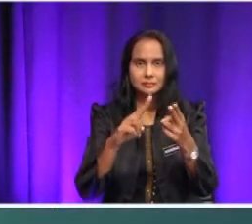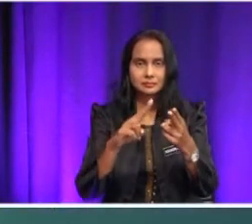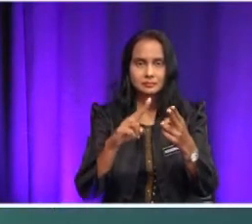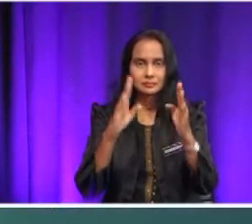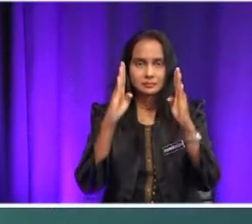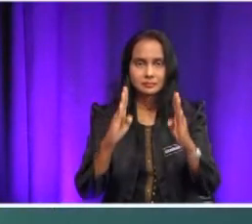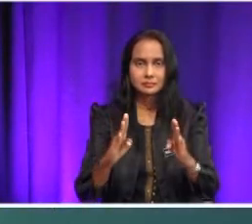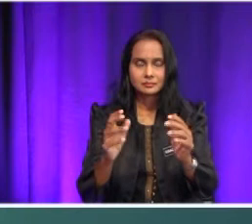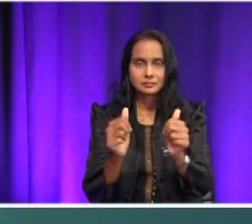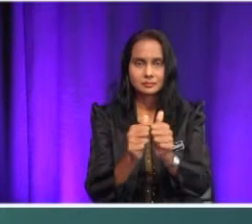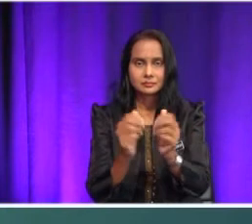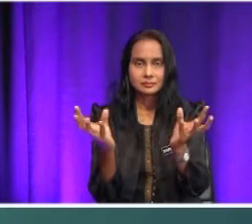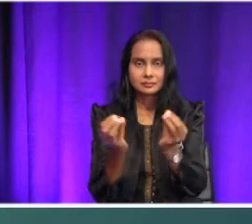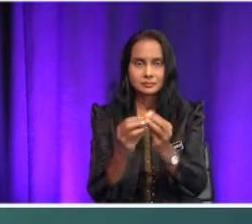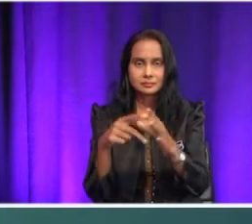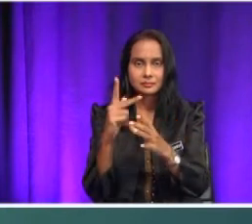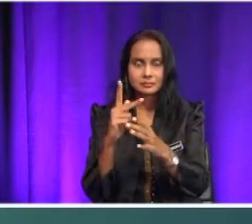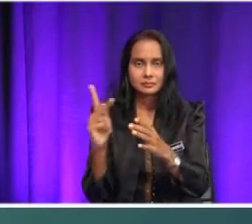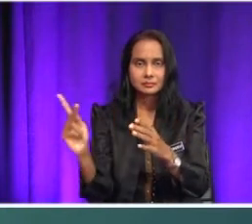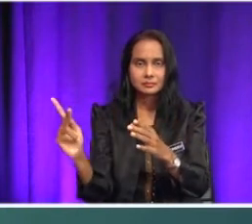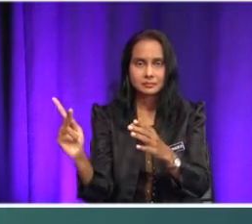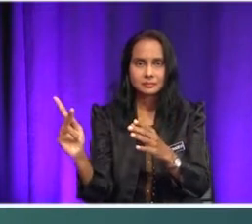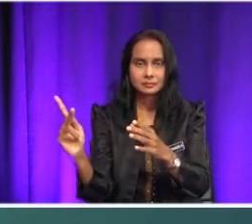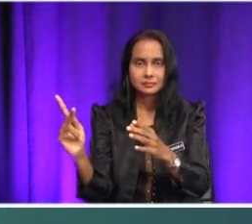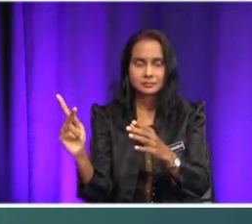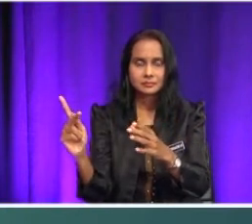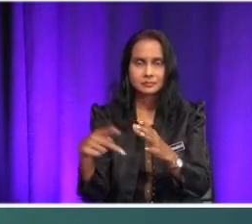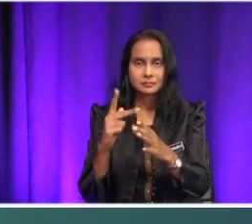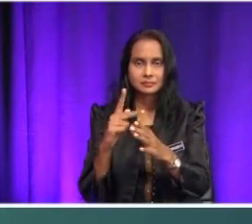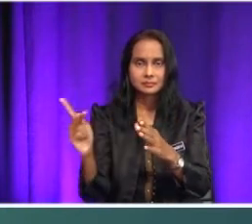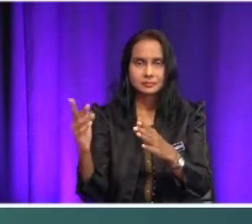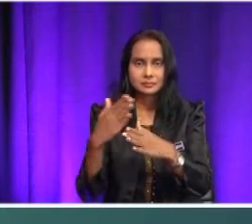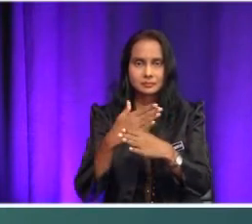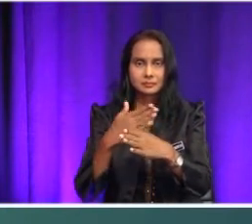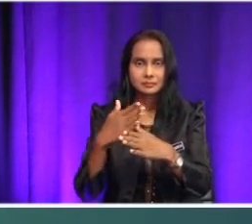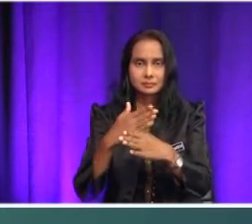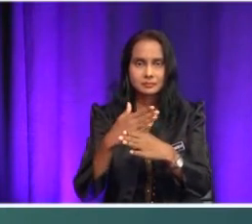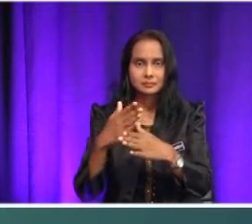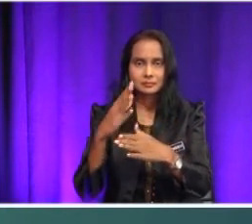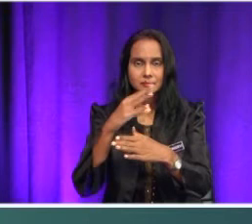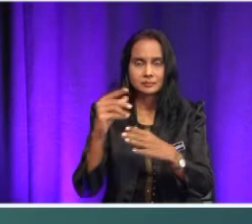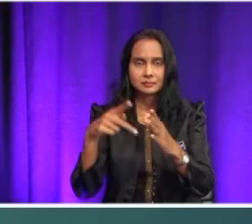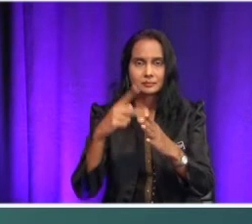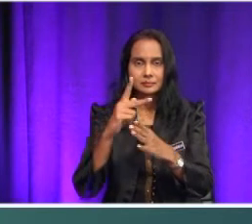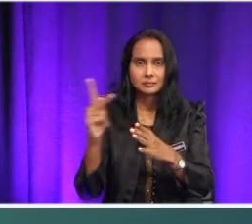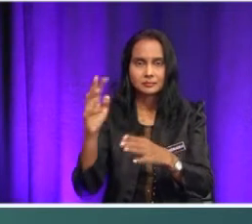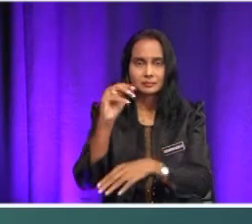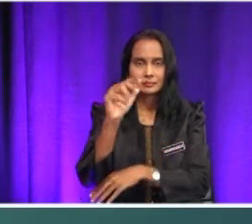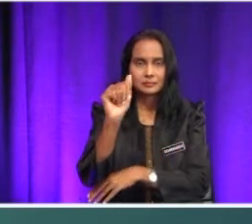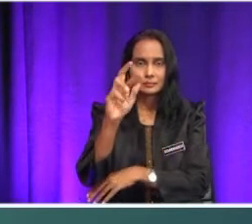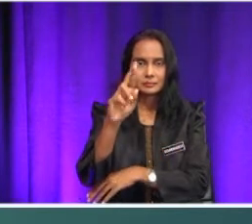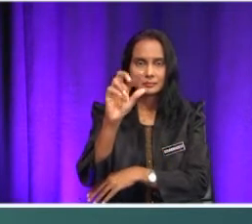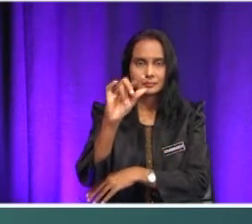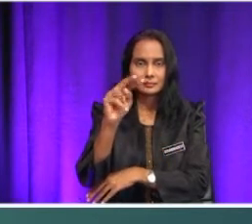buruh dengan jumlah keluaran keluaran dan keluaran majenengan baik kalau kita lihat